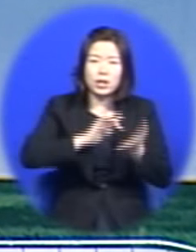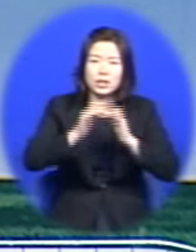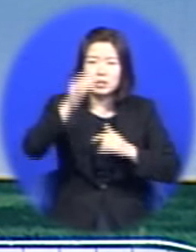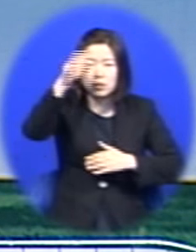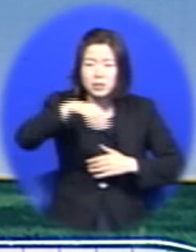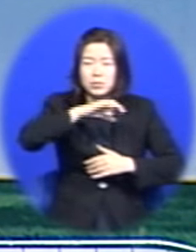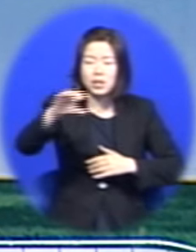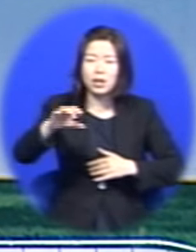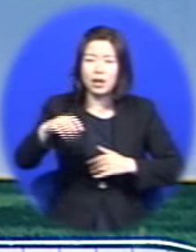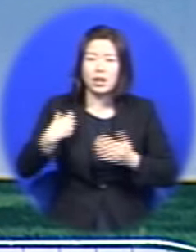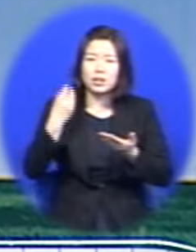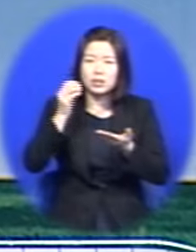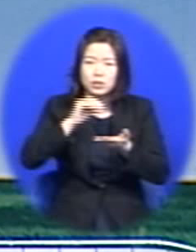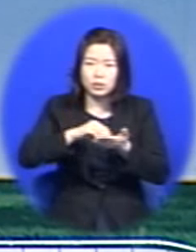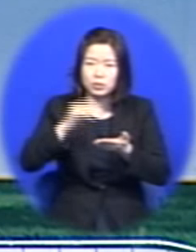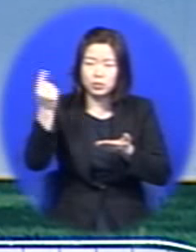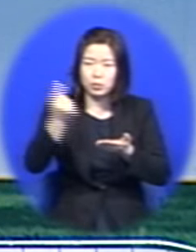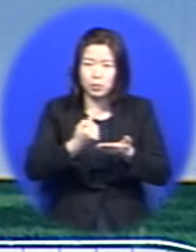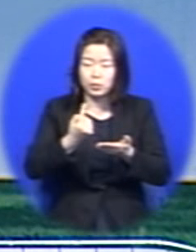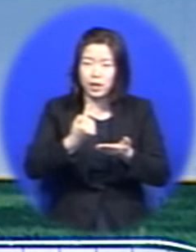될 것이라는 이 메시지가